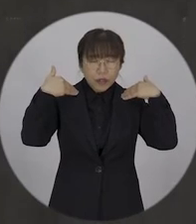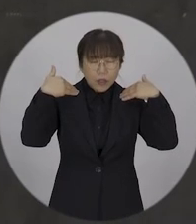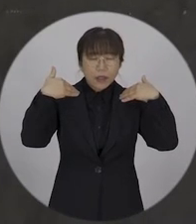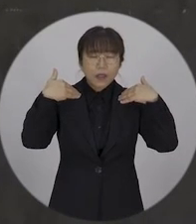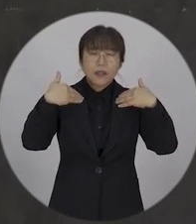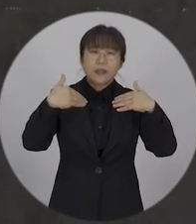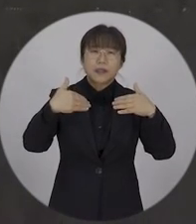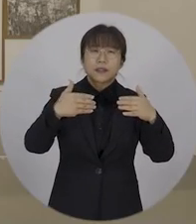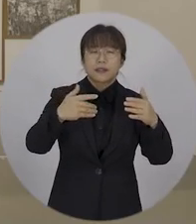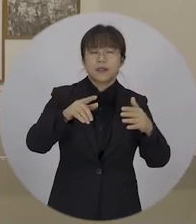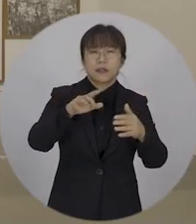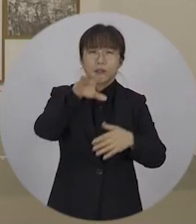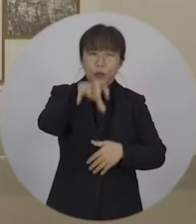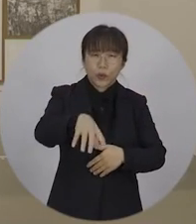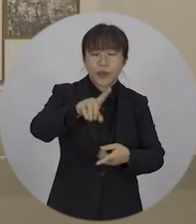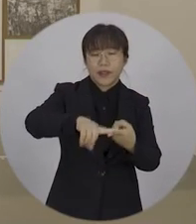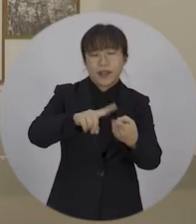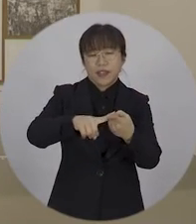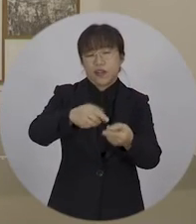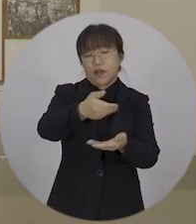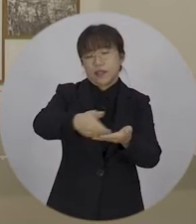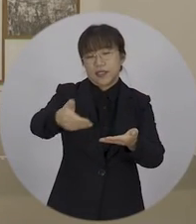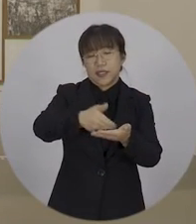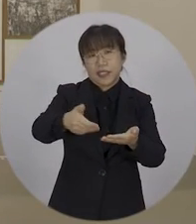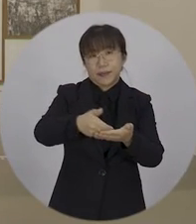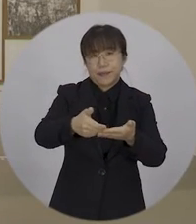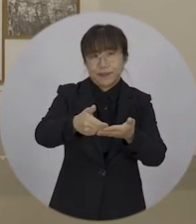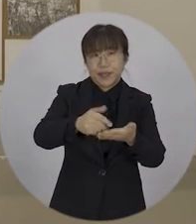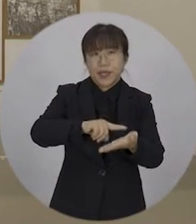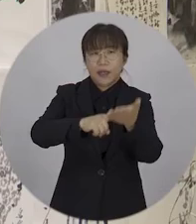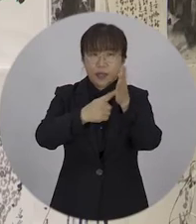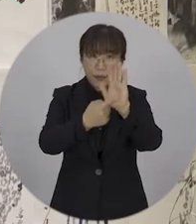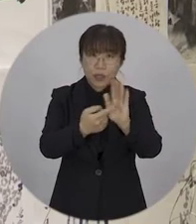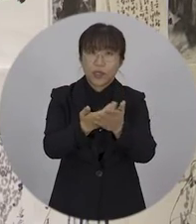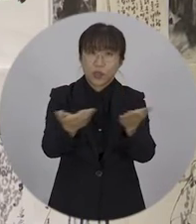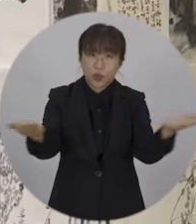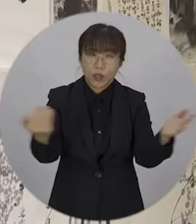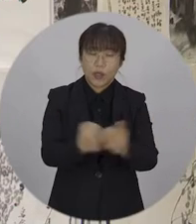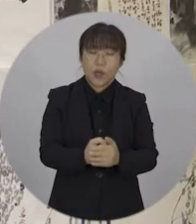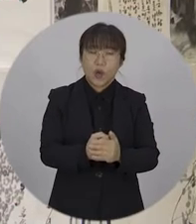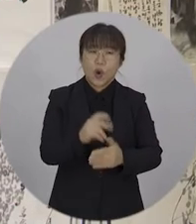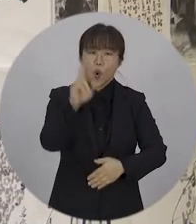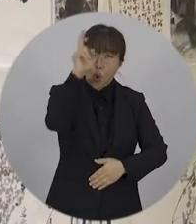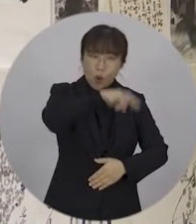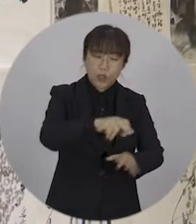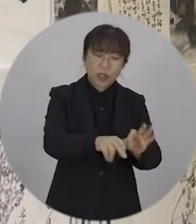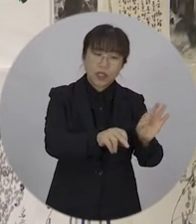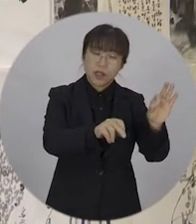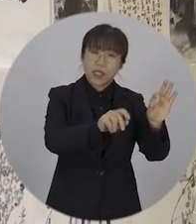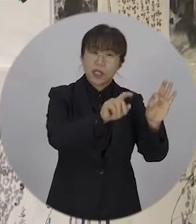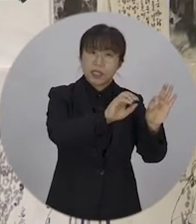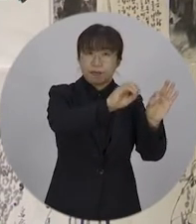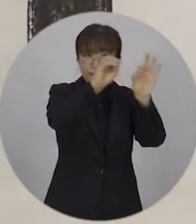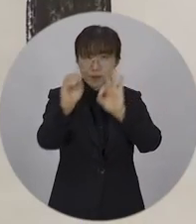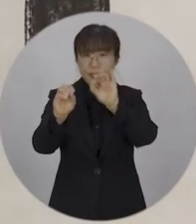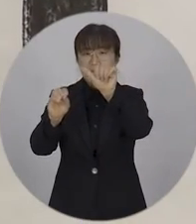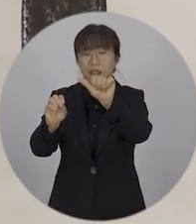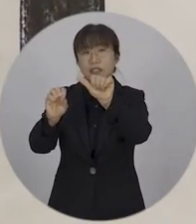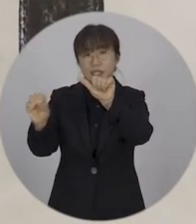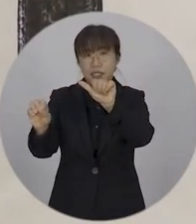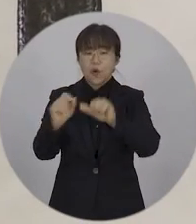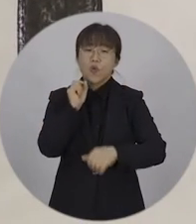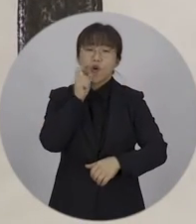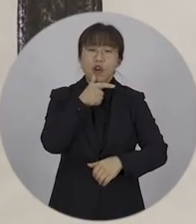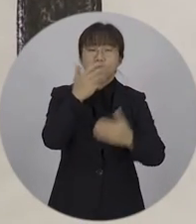세계를 회화적 기조 방식으로 선보이고 있습니다 전시는 평일과 주말 오전 10시부터 5시까지 며